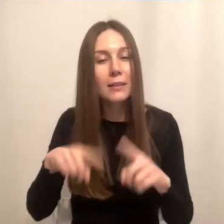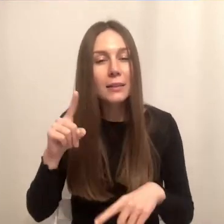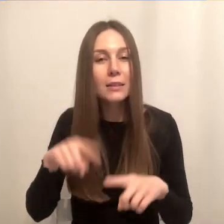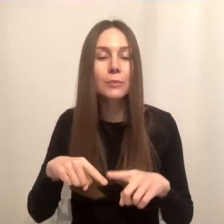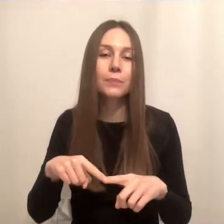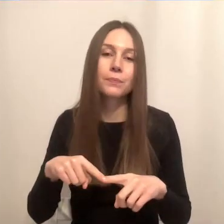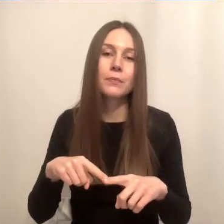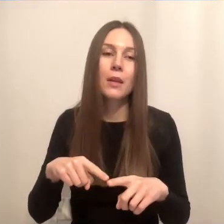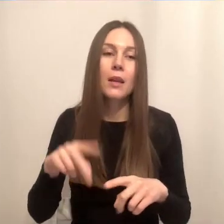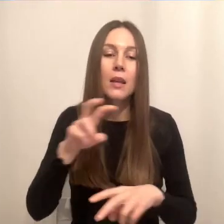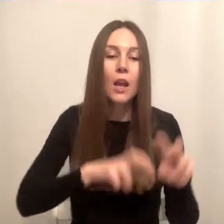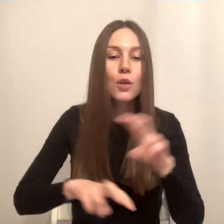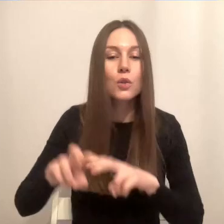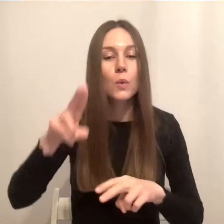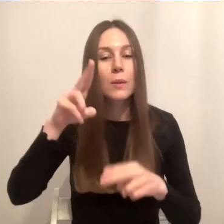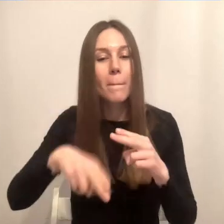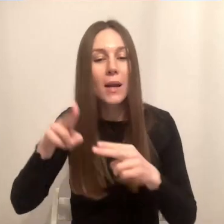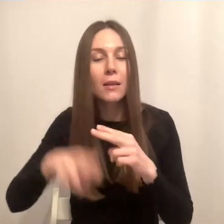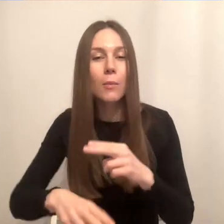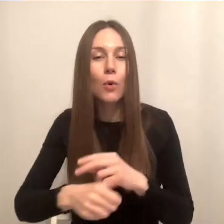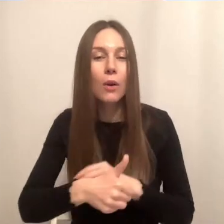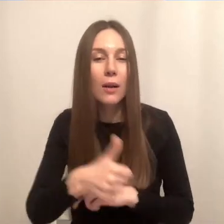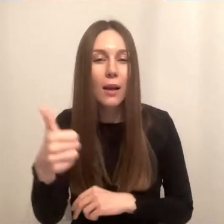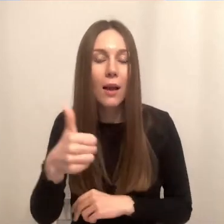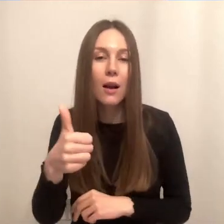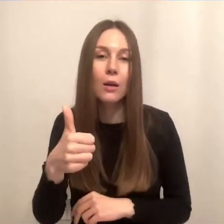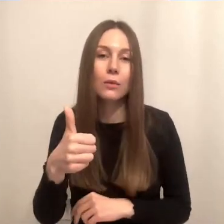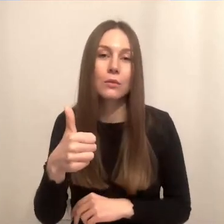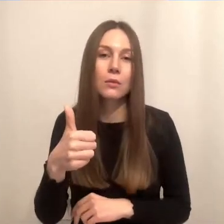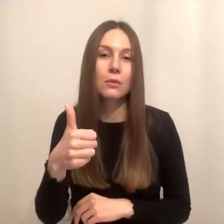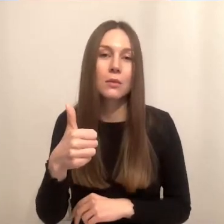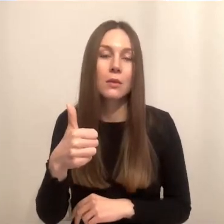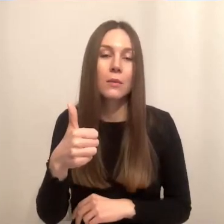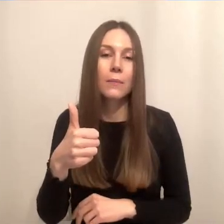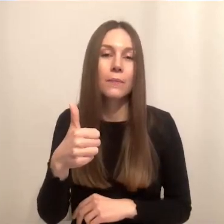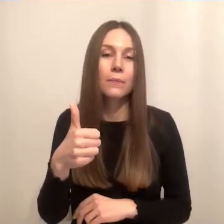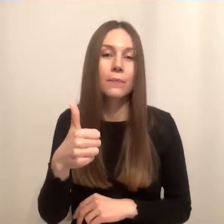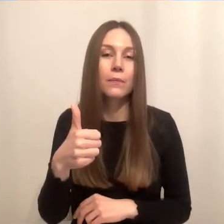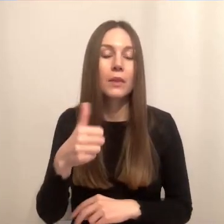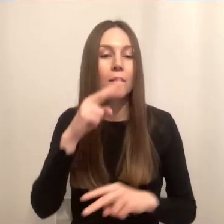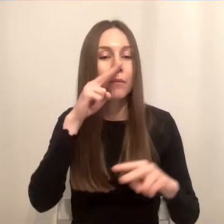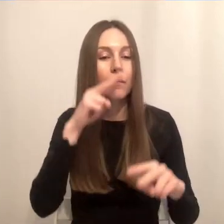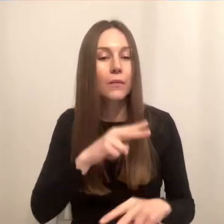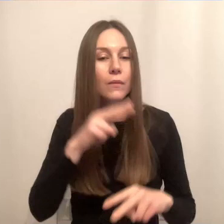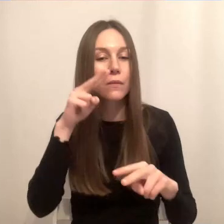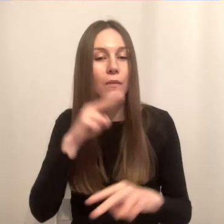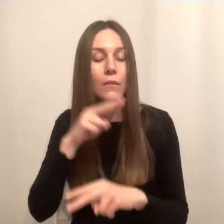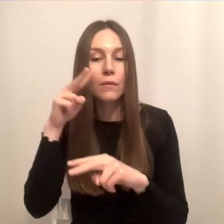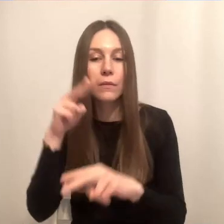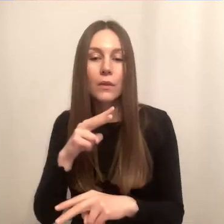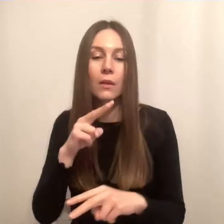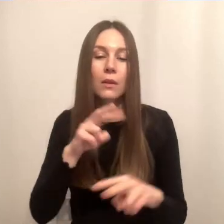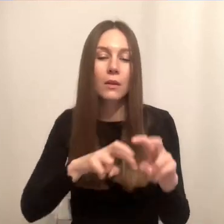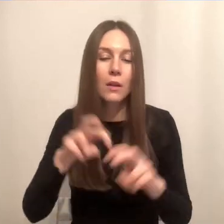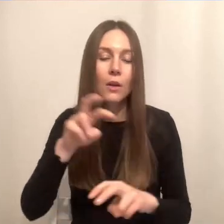ieškodamas geriausių sprendimų, turbūt per daug renku įrodymų kiekvienam sprendimui, kodėl jis turėtų